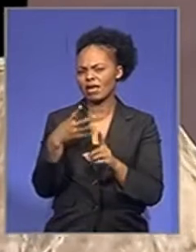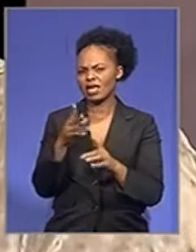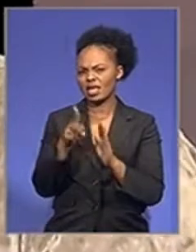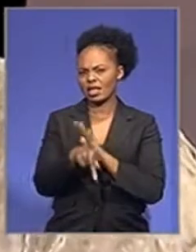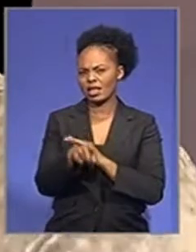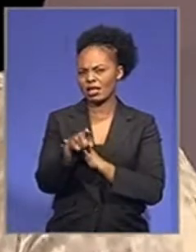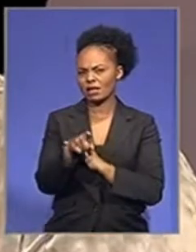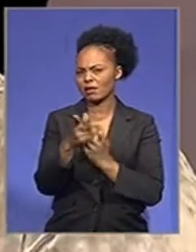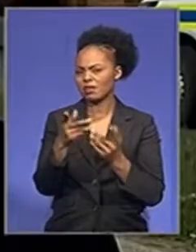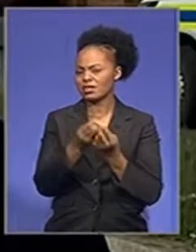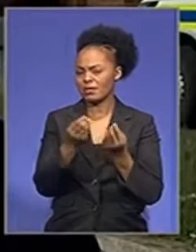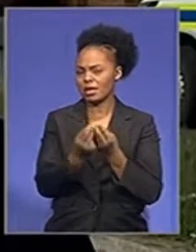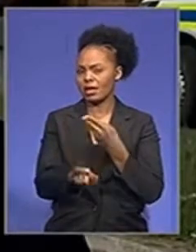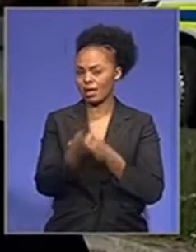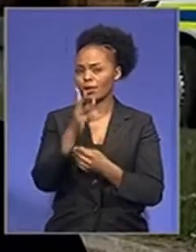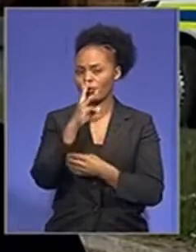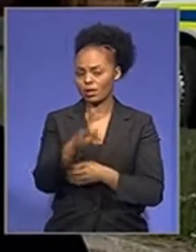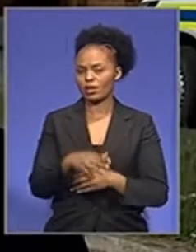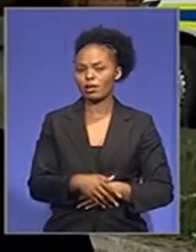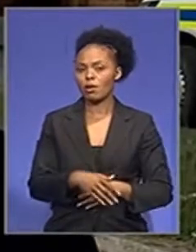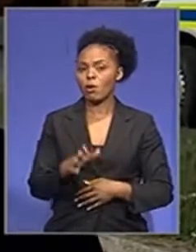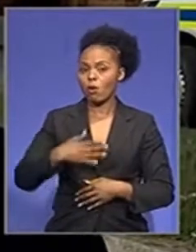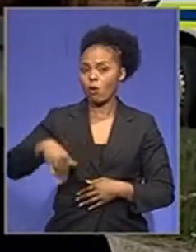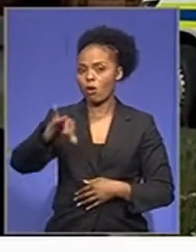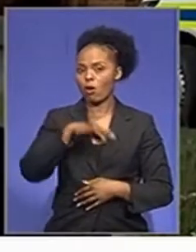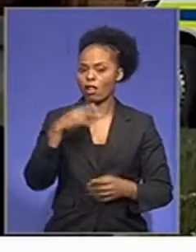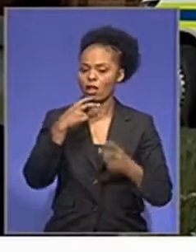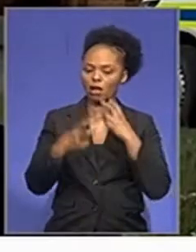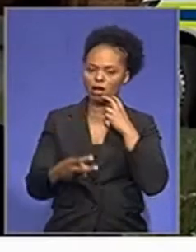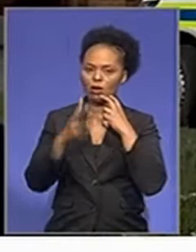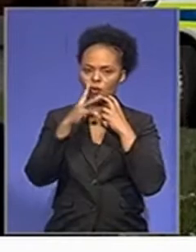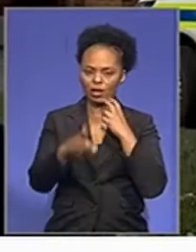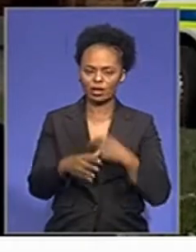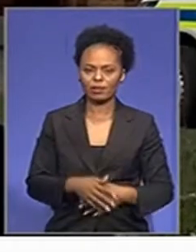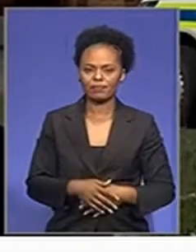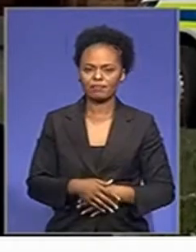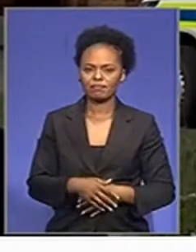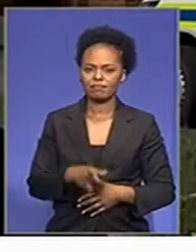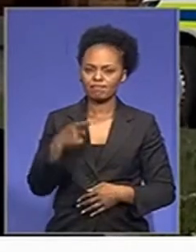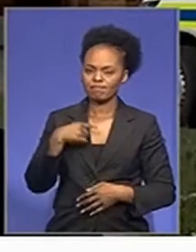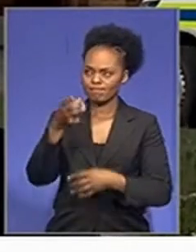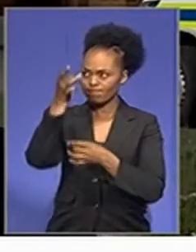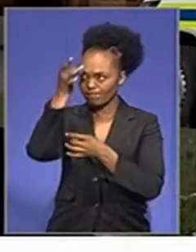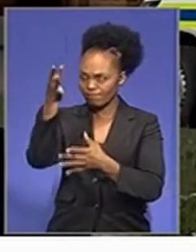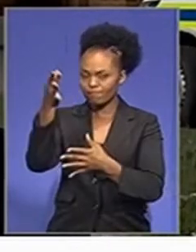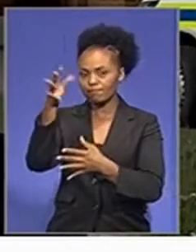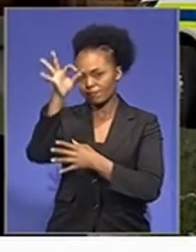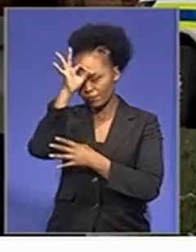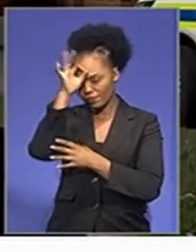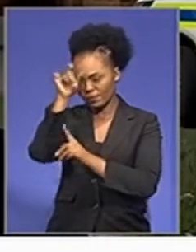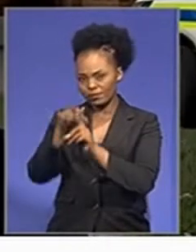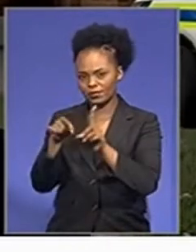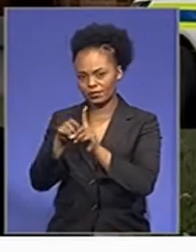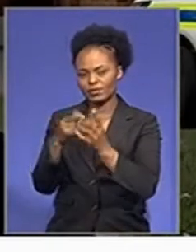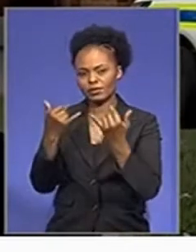wonke umuntu uzomangala. I had a briefing from the police and police management. They've indicated to me that they've collected even more